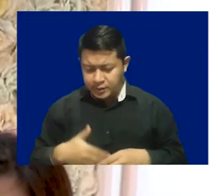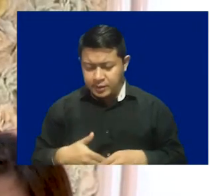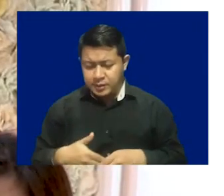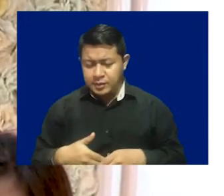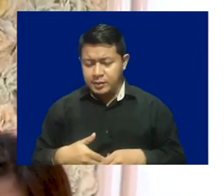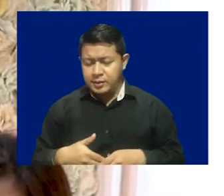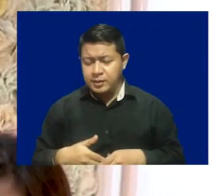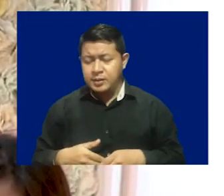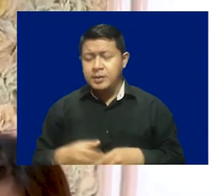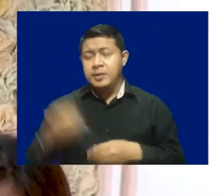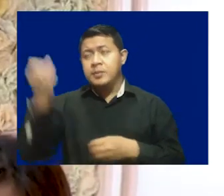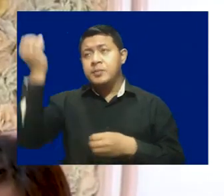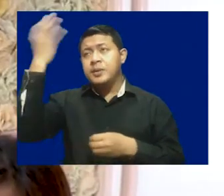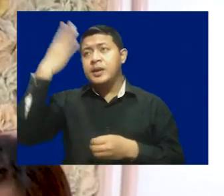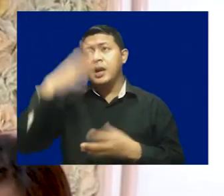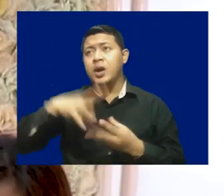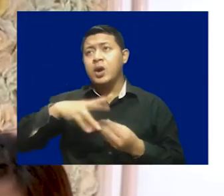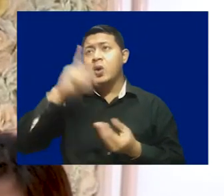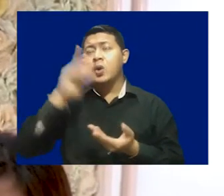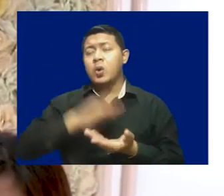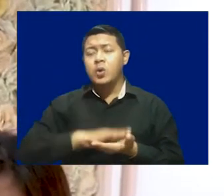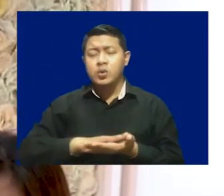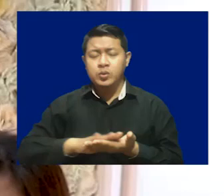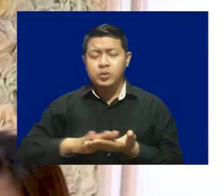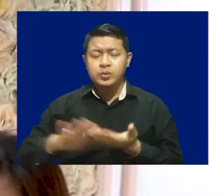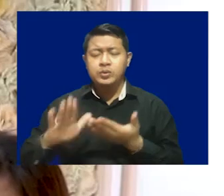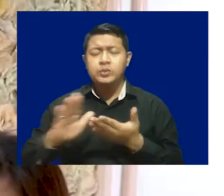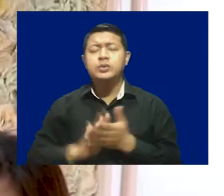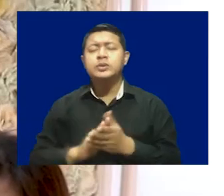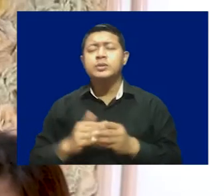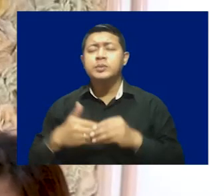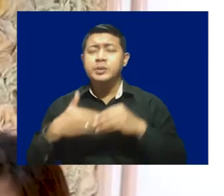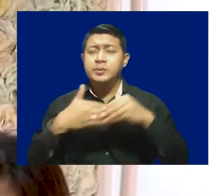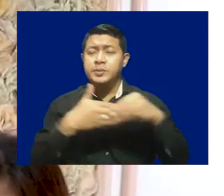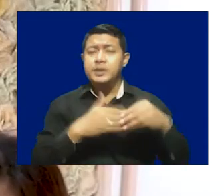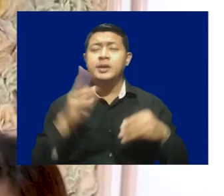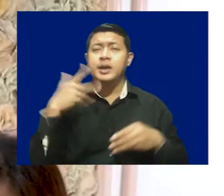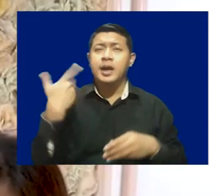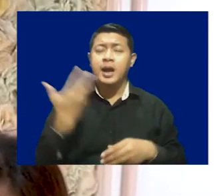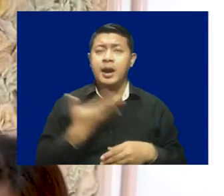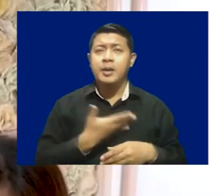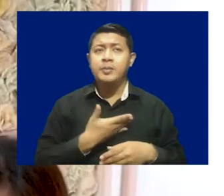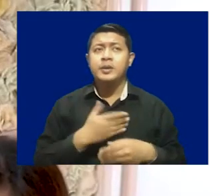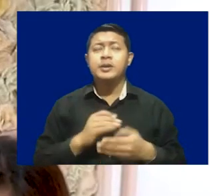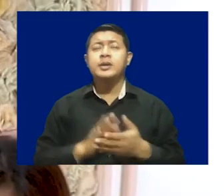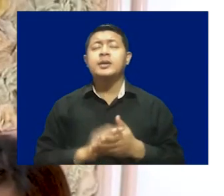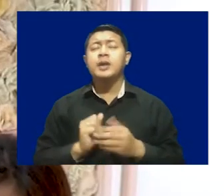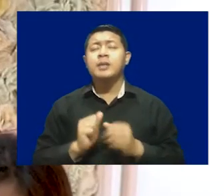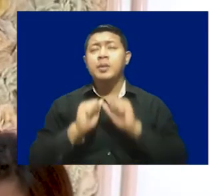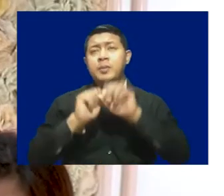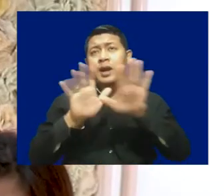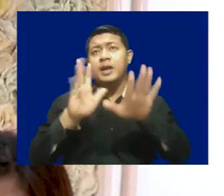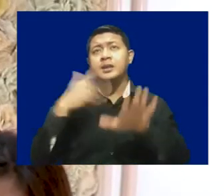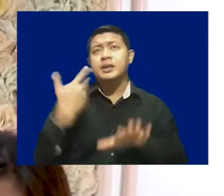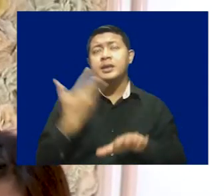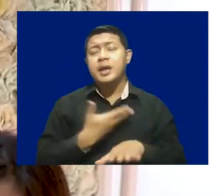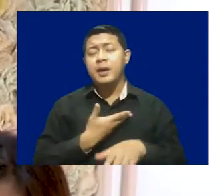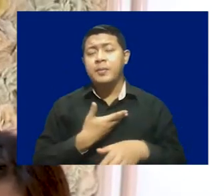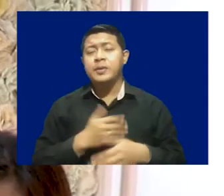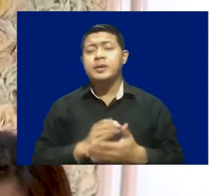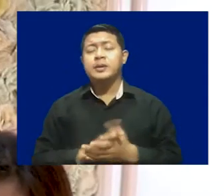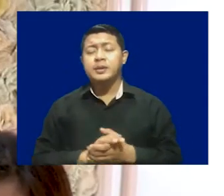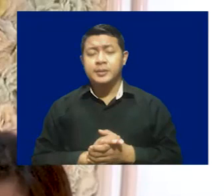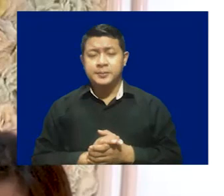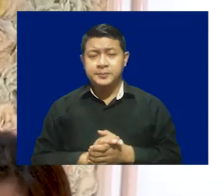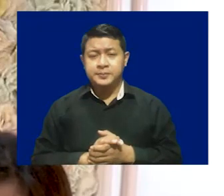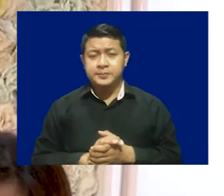ini Tuhan. Agar apapun yang keluar daripada mulutnya datang daripada Engkau. Dan bisa memberkati kami semua. Menjadi perpanjangan tangan